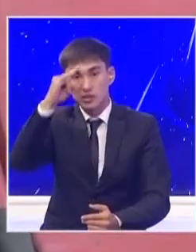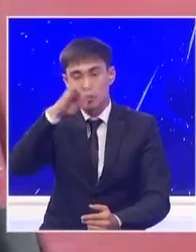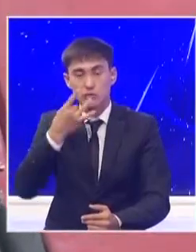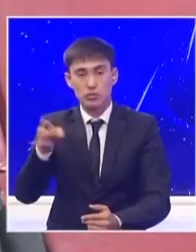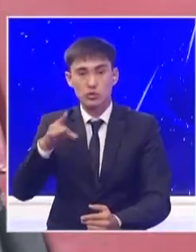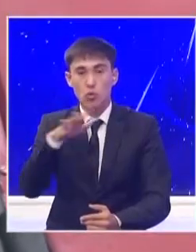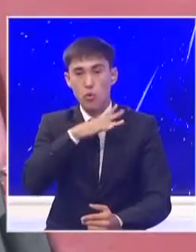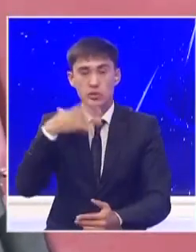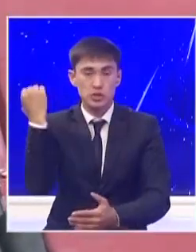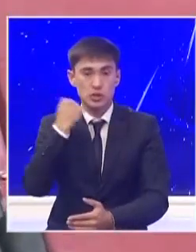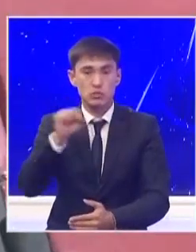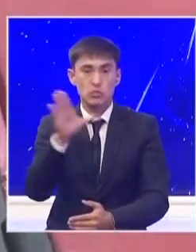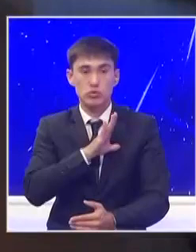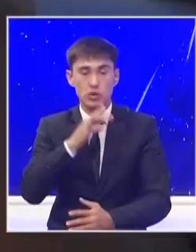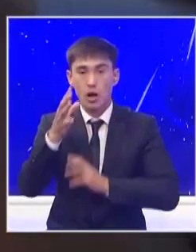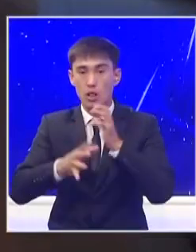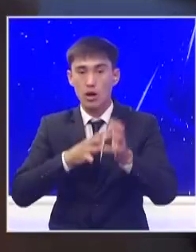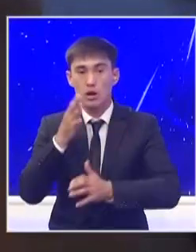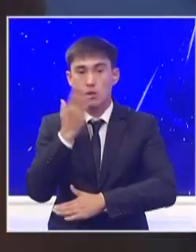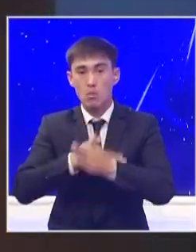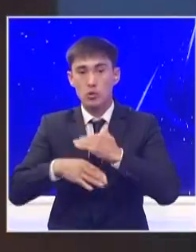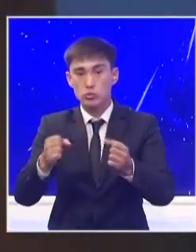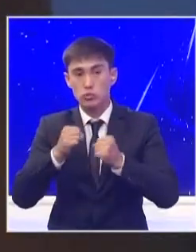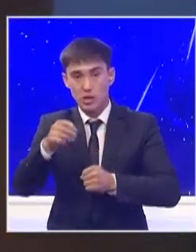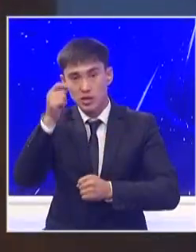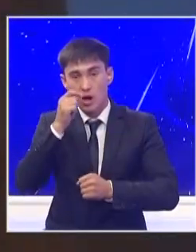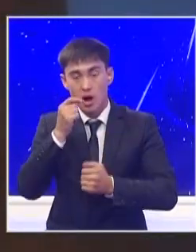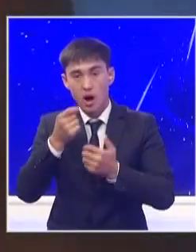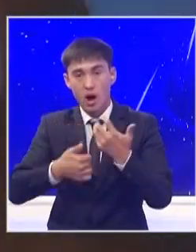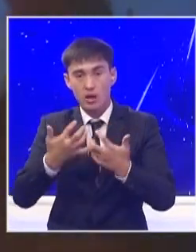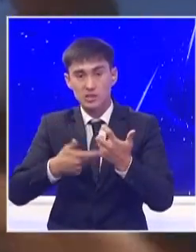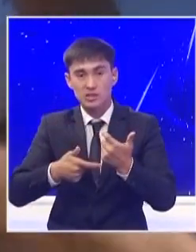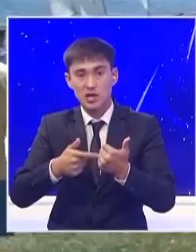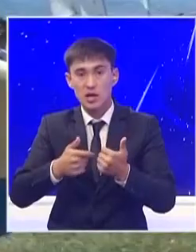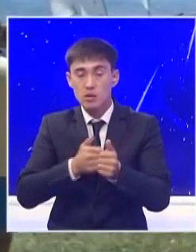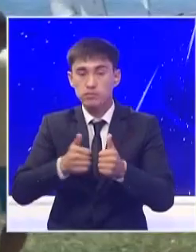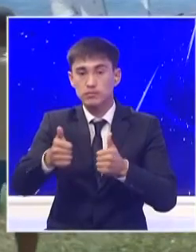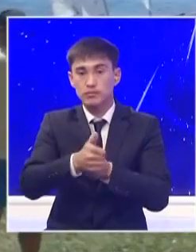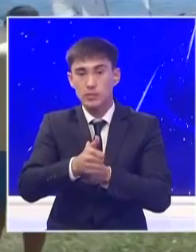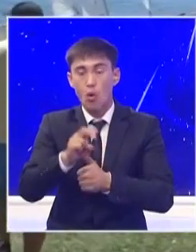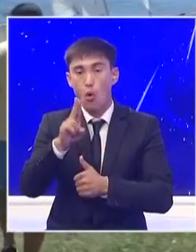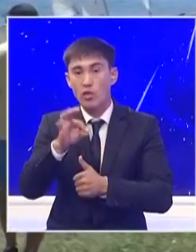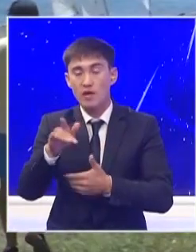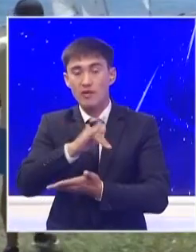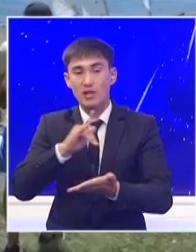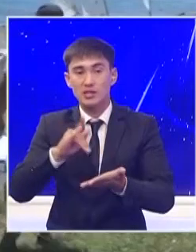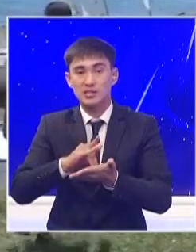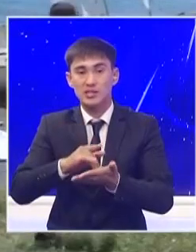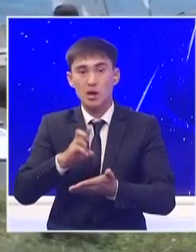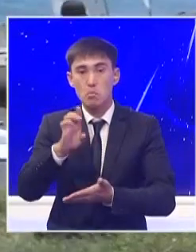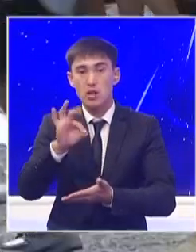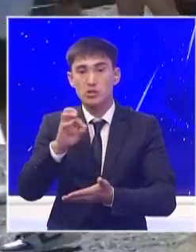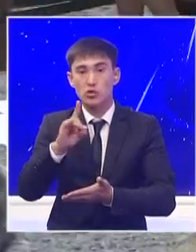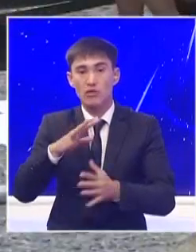мәрте жеңімпаз болған. Халықаралық парустық спорттан ерлер арасында регата көшбасшысы. Ал Қонаев қаласының Яна